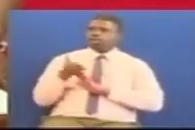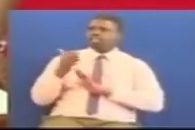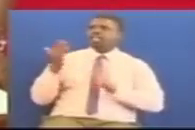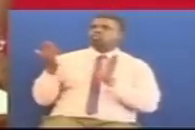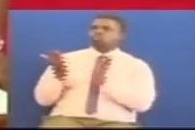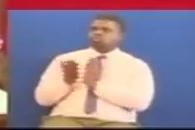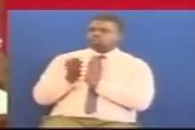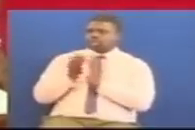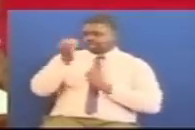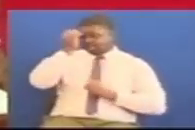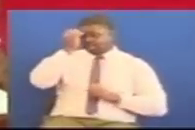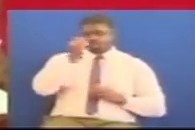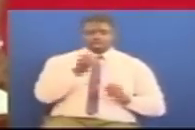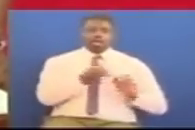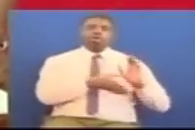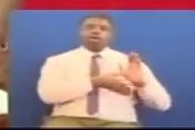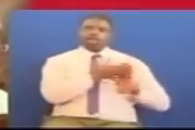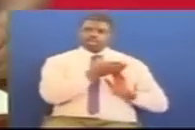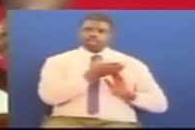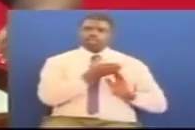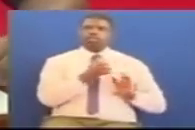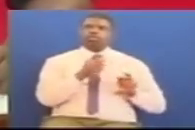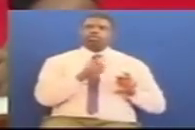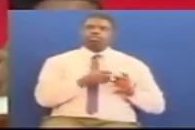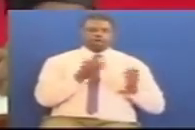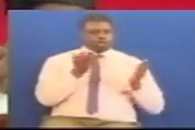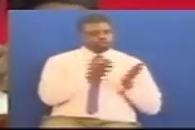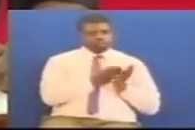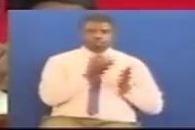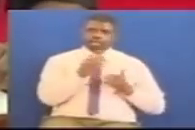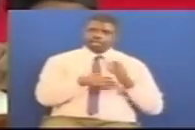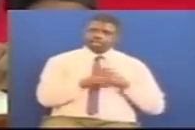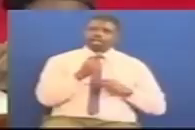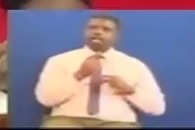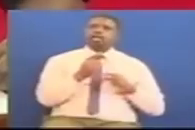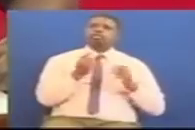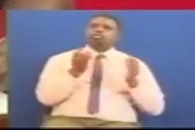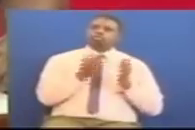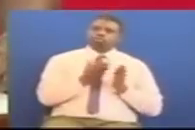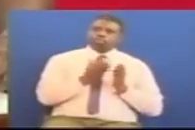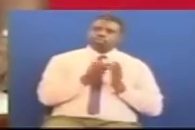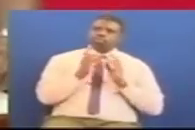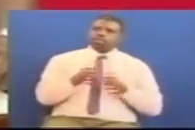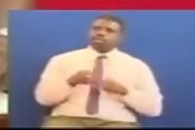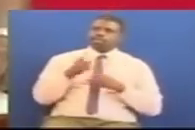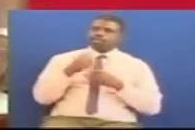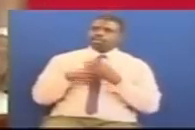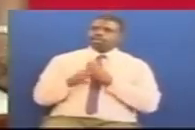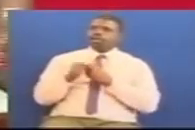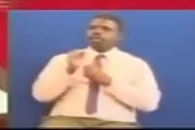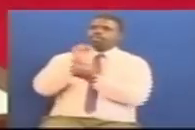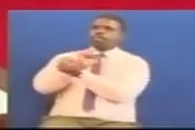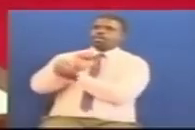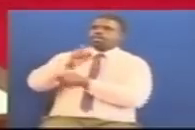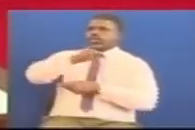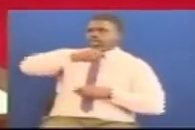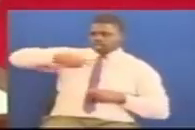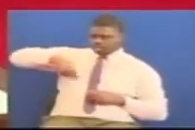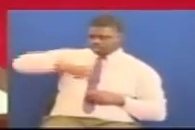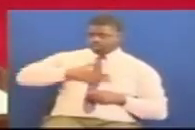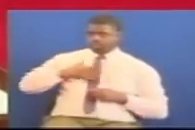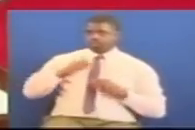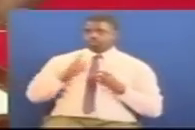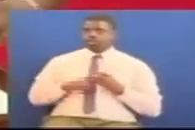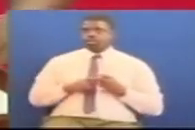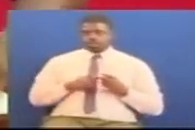ya elimu ya awali, wamekuwa wakisoma kwenye shule za awali zilizoko kwenye magereza yetu. Lakini pia